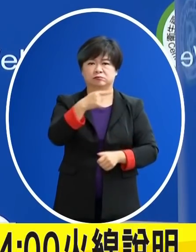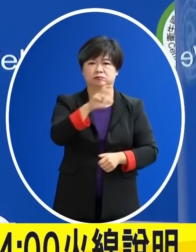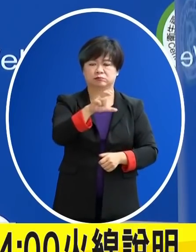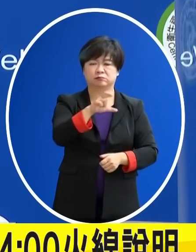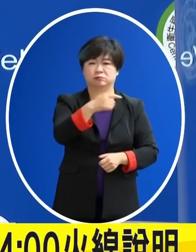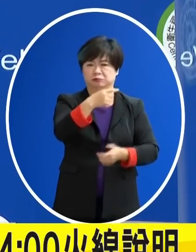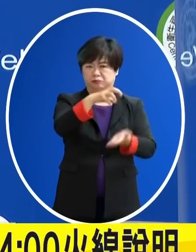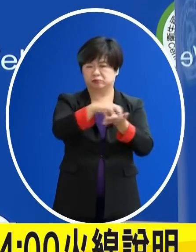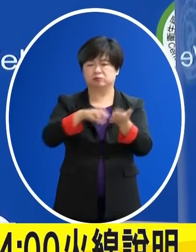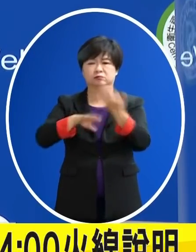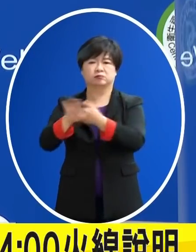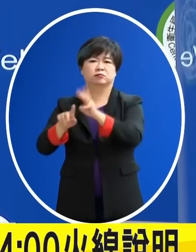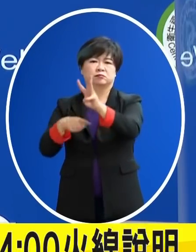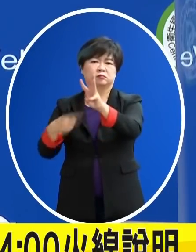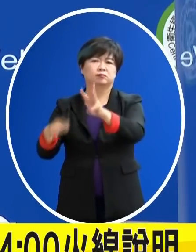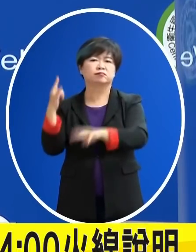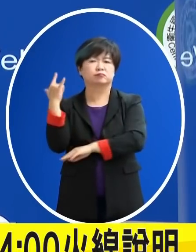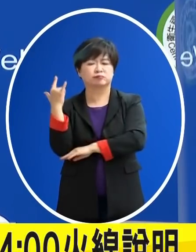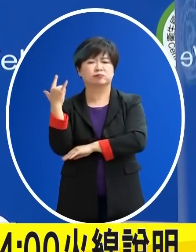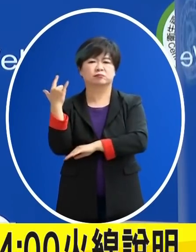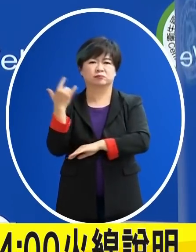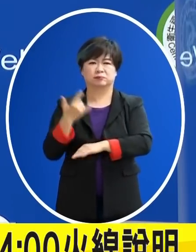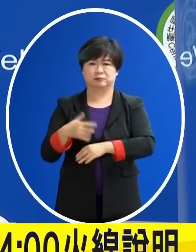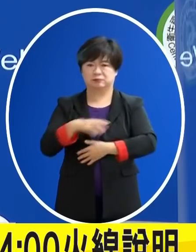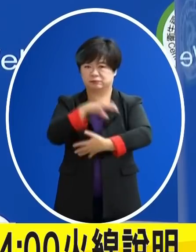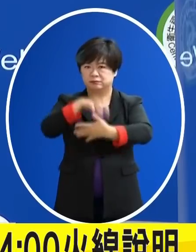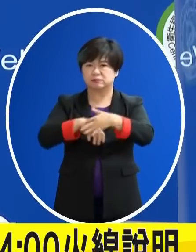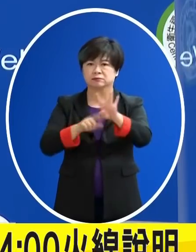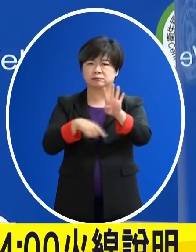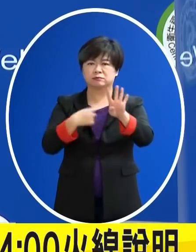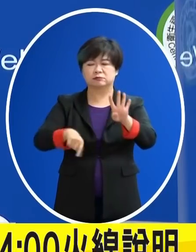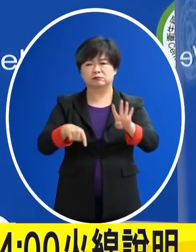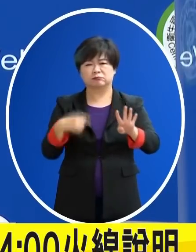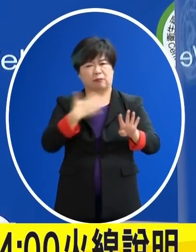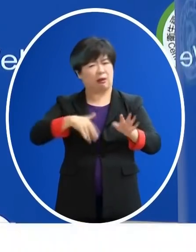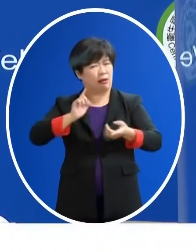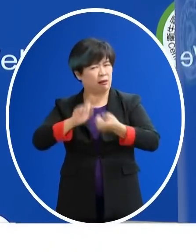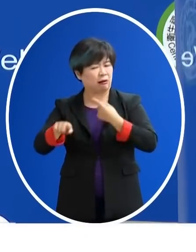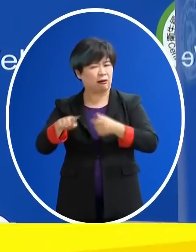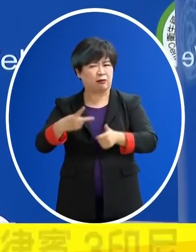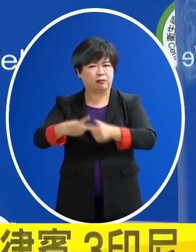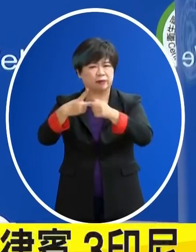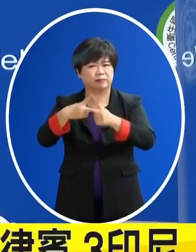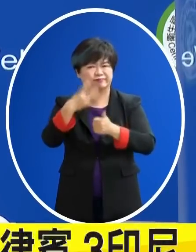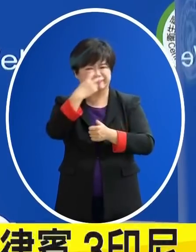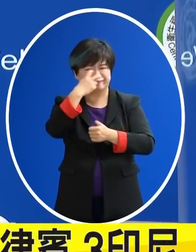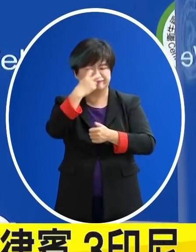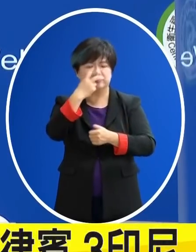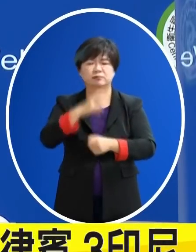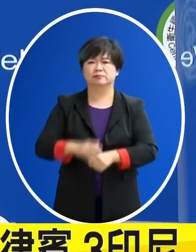检验中，那含四位有症状，那我们再做二采，